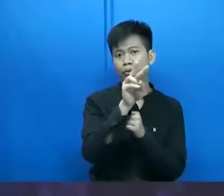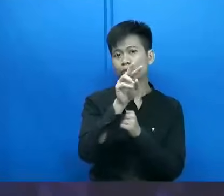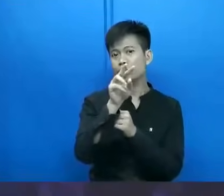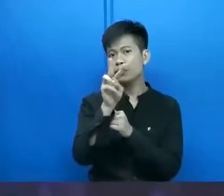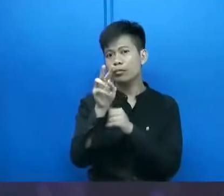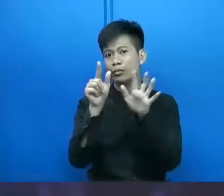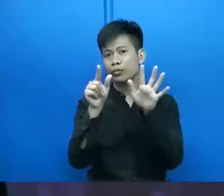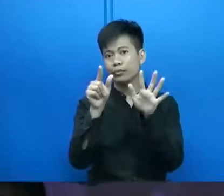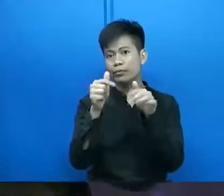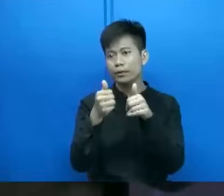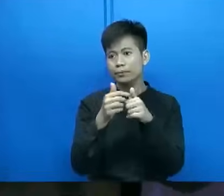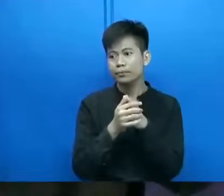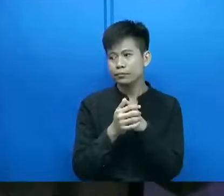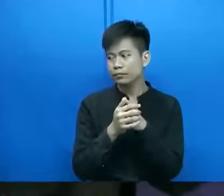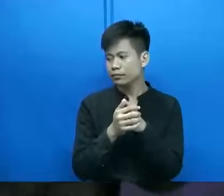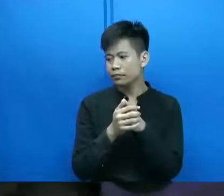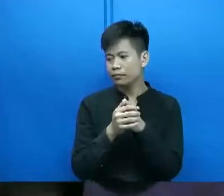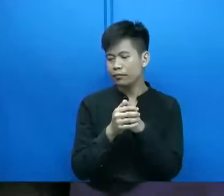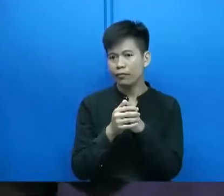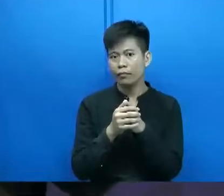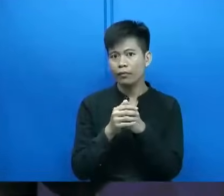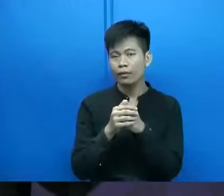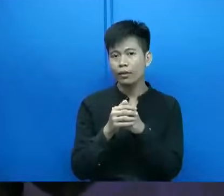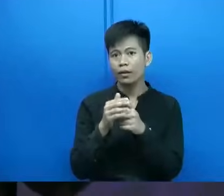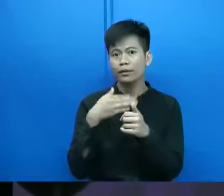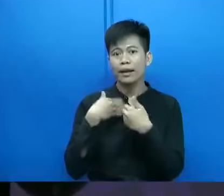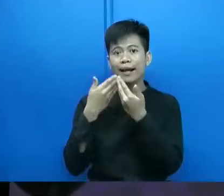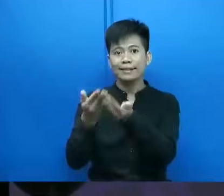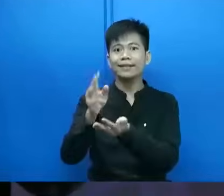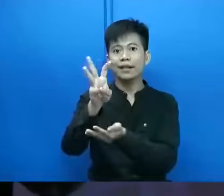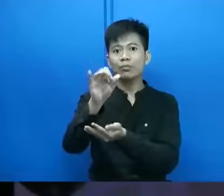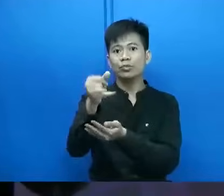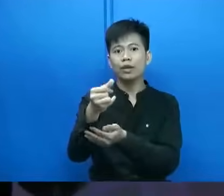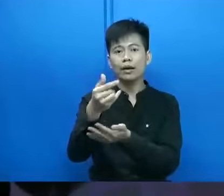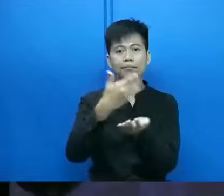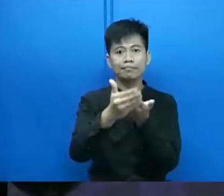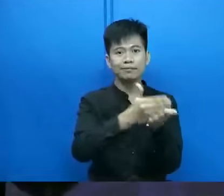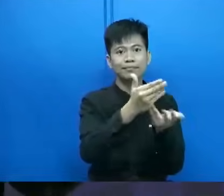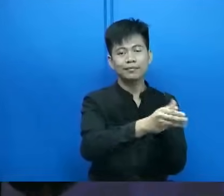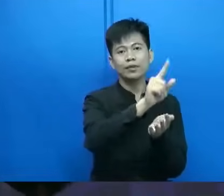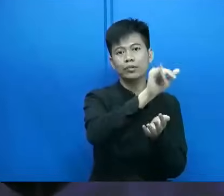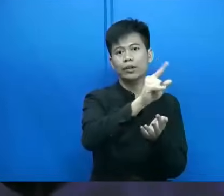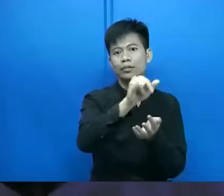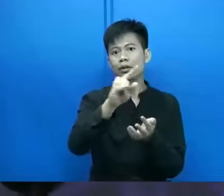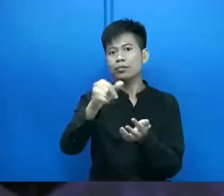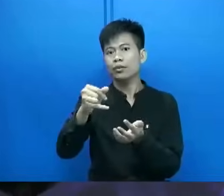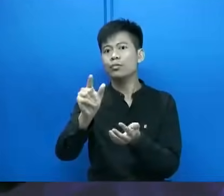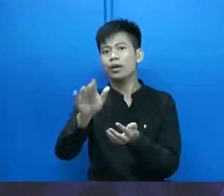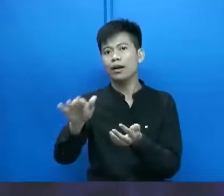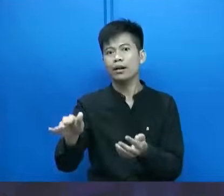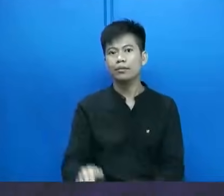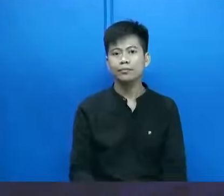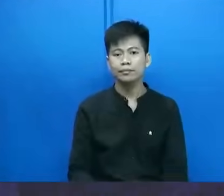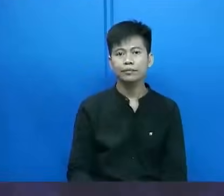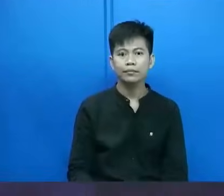227. Baik, yang ini saya akan berikan 30 juta masing-masing, nanti berikan 1 juta untuk anak-anaknya.